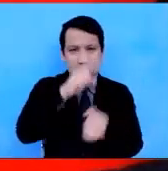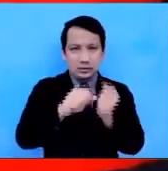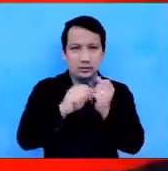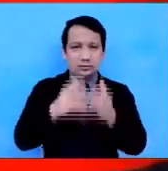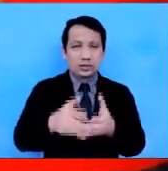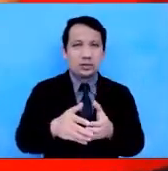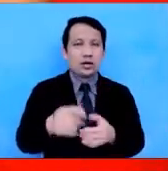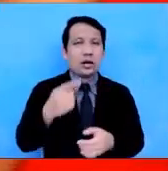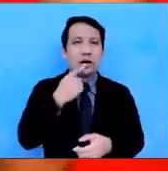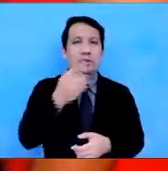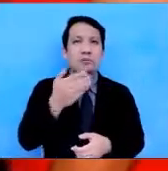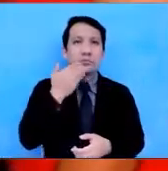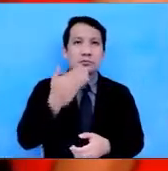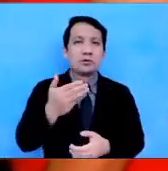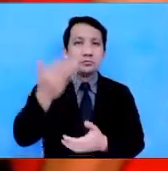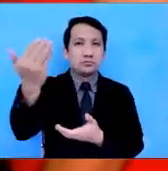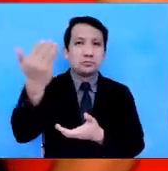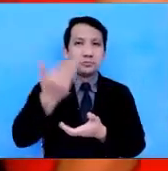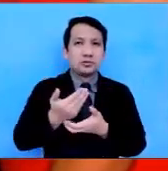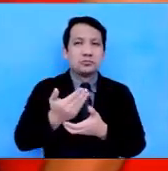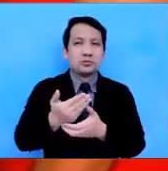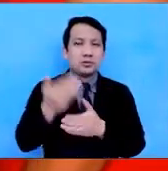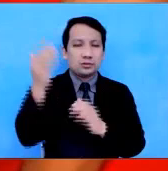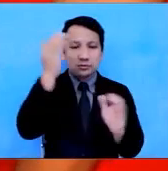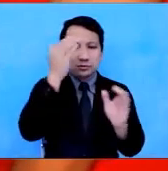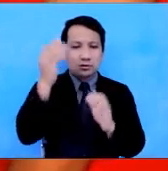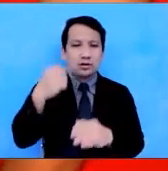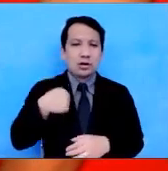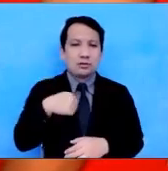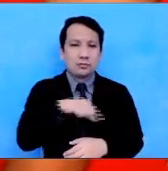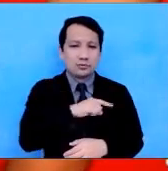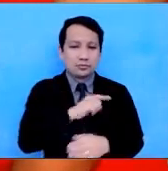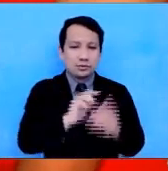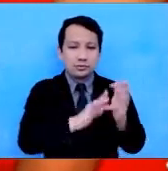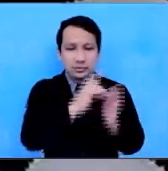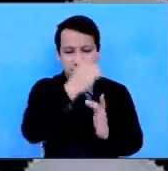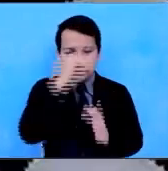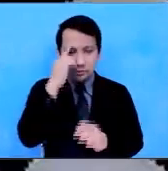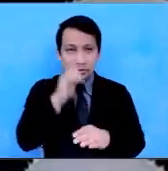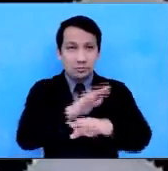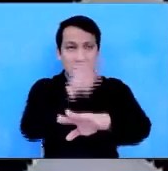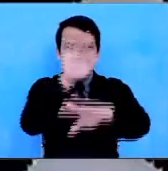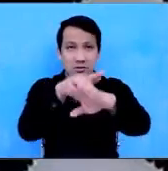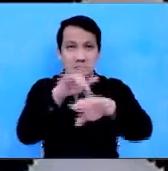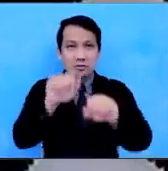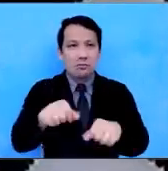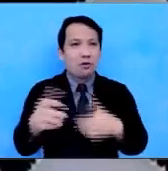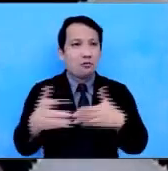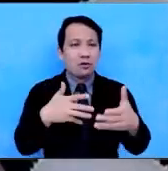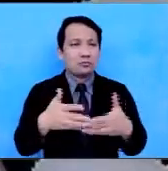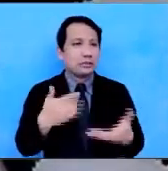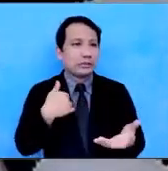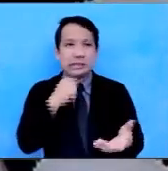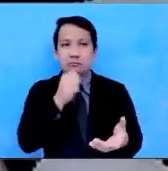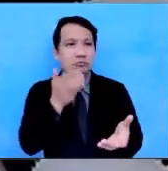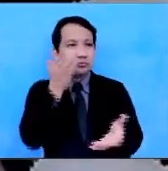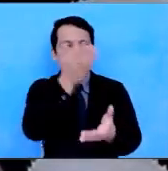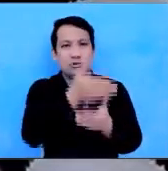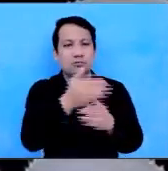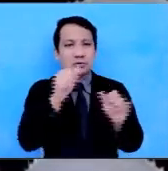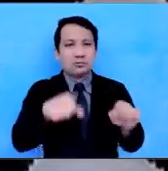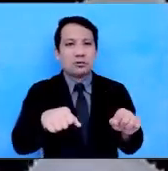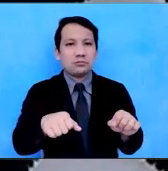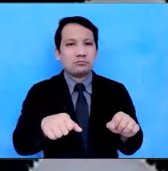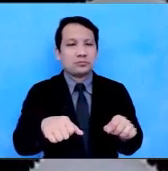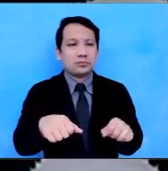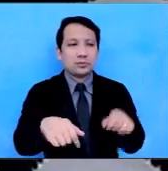ang nagpunta sa kanila. At least na ano namin, naaabot namin kahit wala. Kahit hindi pumuntan sa Quiapo, na